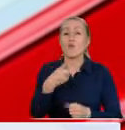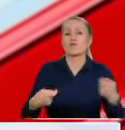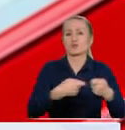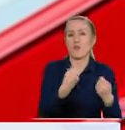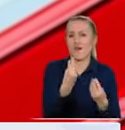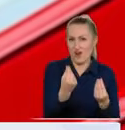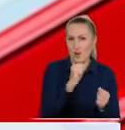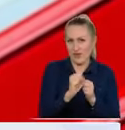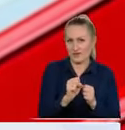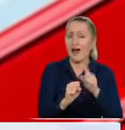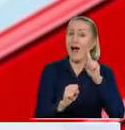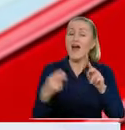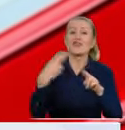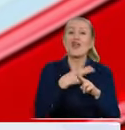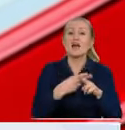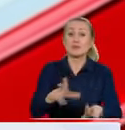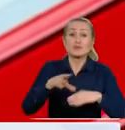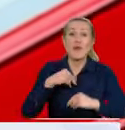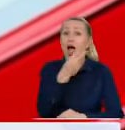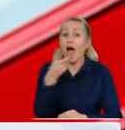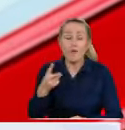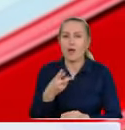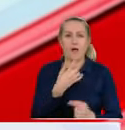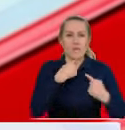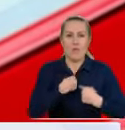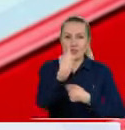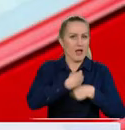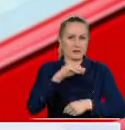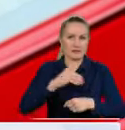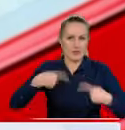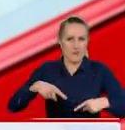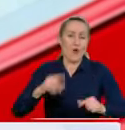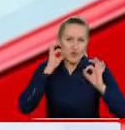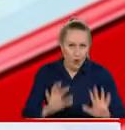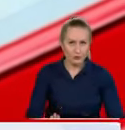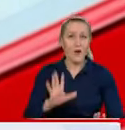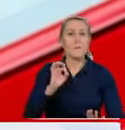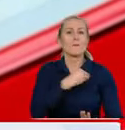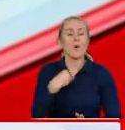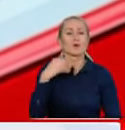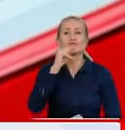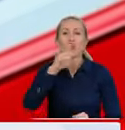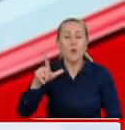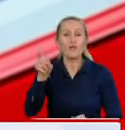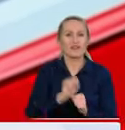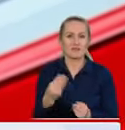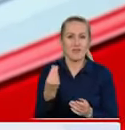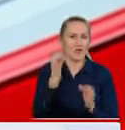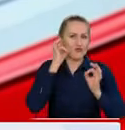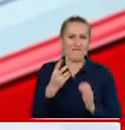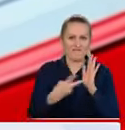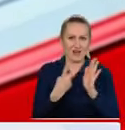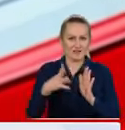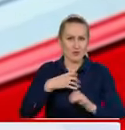szczęście termin przyjęcia euro nie został dla nas określony. I bardzo dobrze, dlatego że nasz polski złoty jest walutą, która już dwukrotnie świetnie nas ochroniła